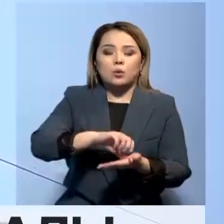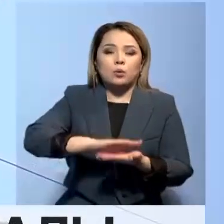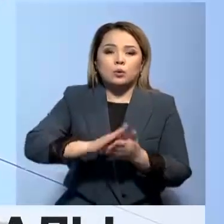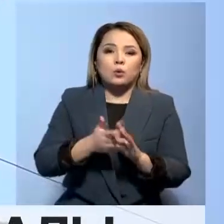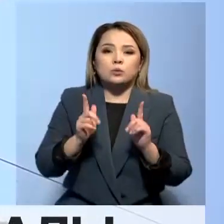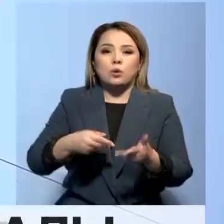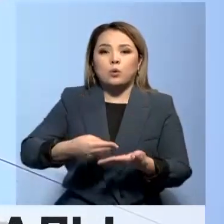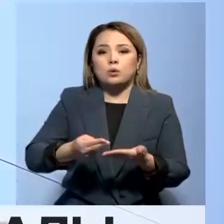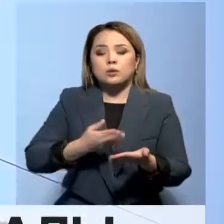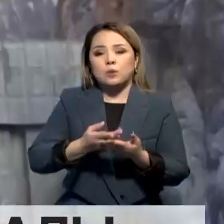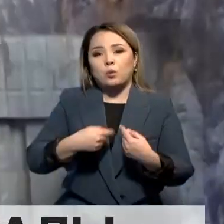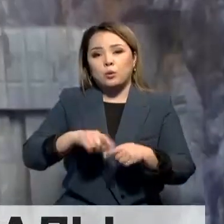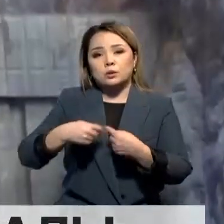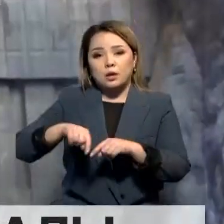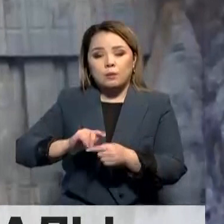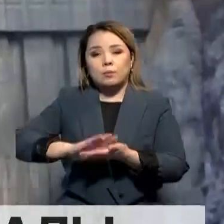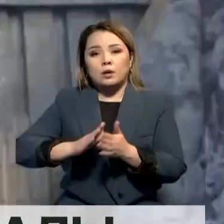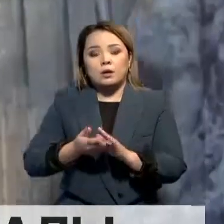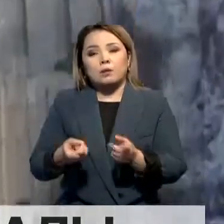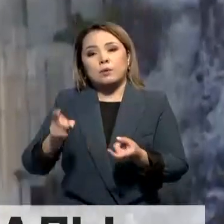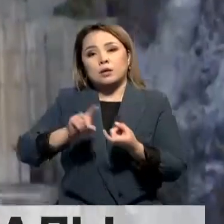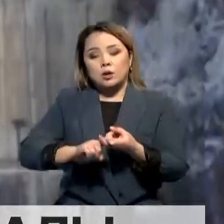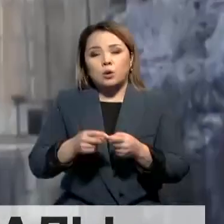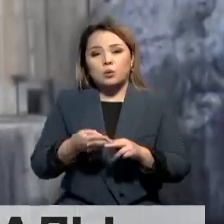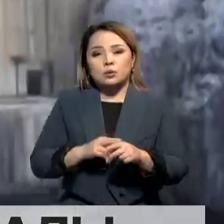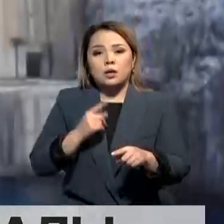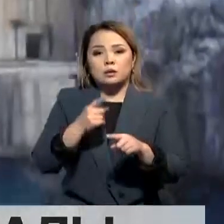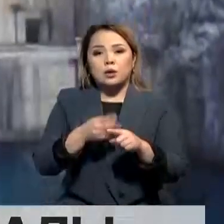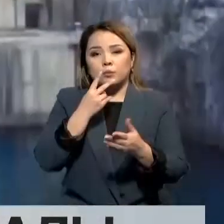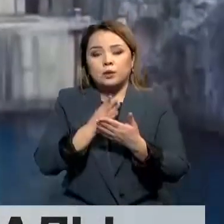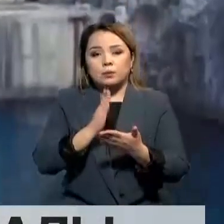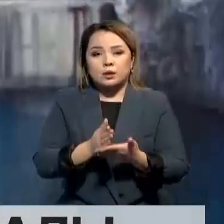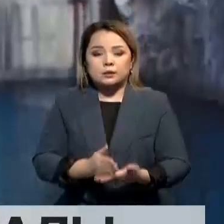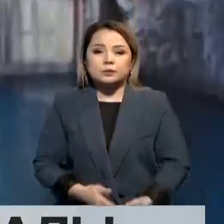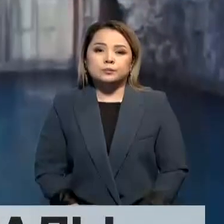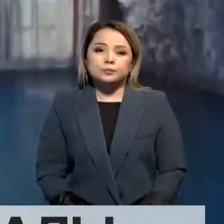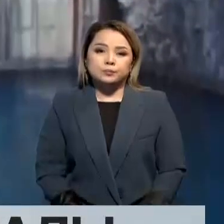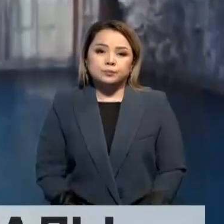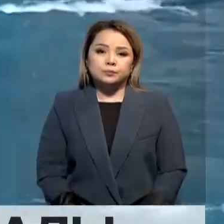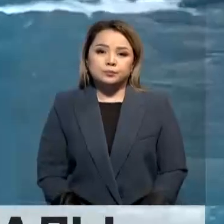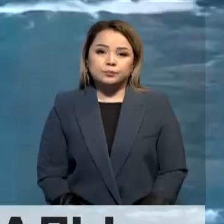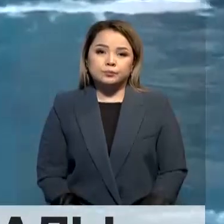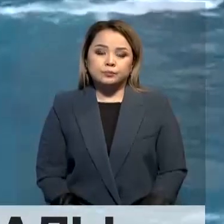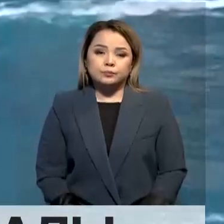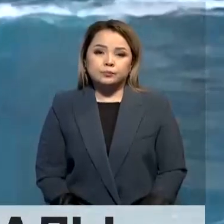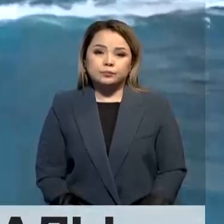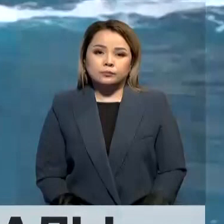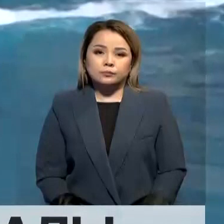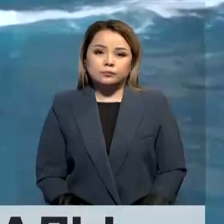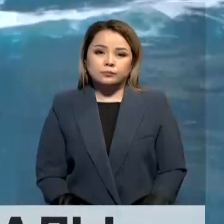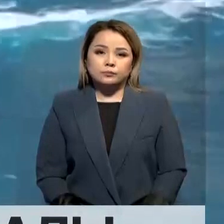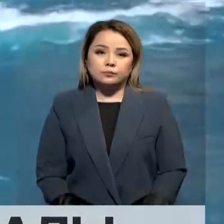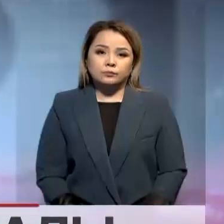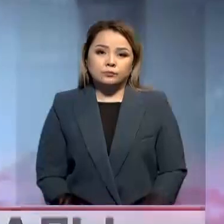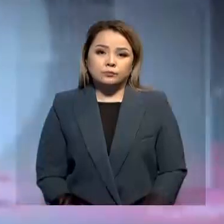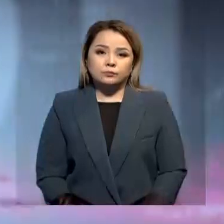қойды. Одақтастық байланыс осылайша бұл салаға да оң ықпал етпек. Рауан Мыңбаев, хабар 24, Ташкенттен.